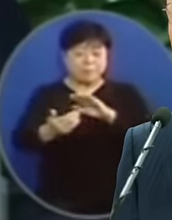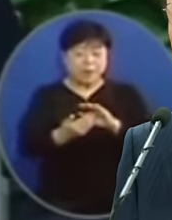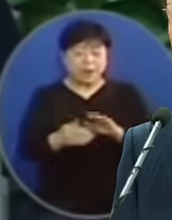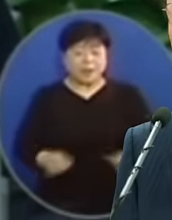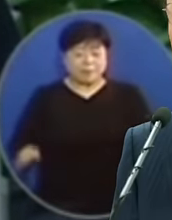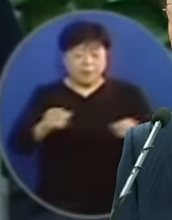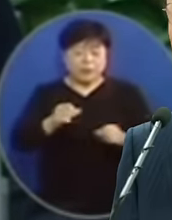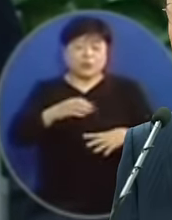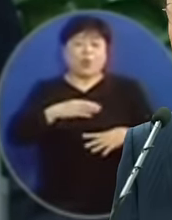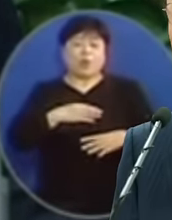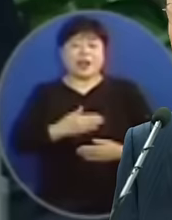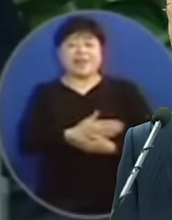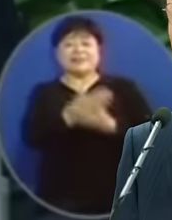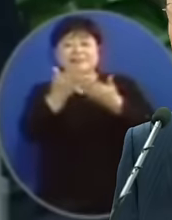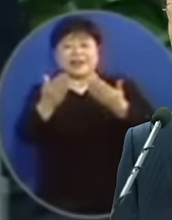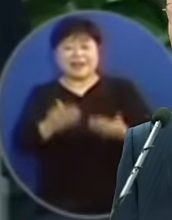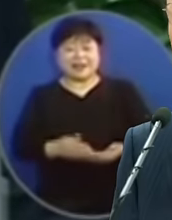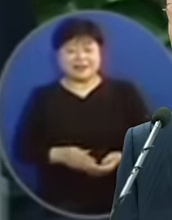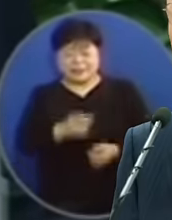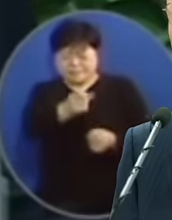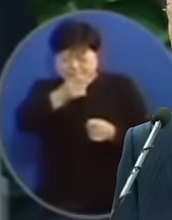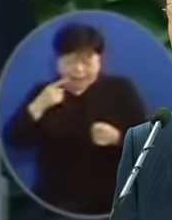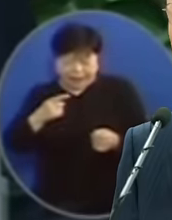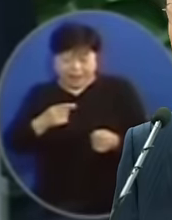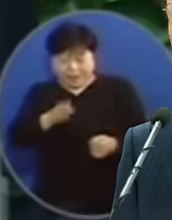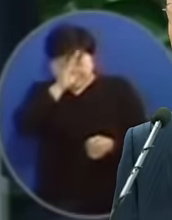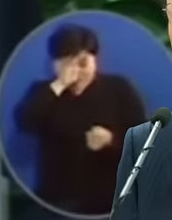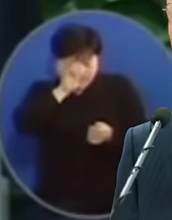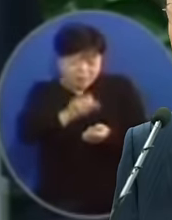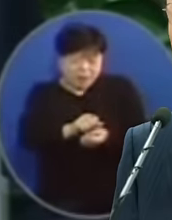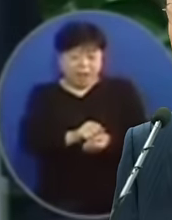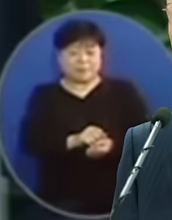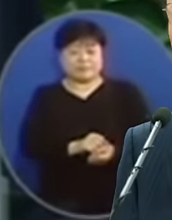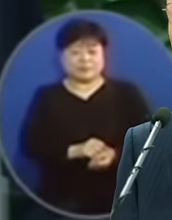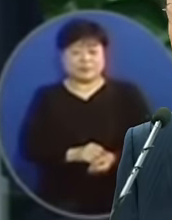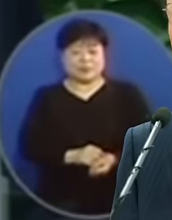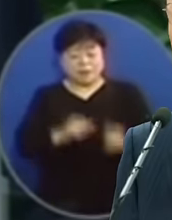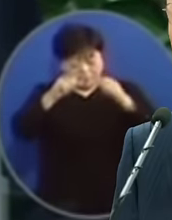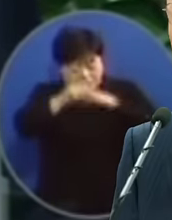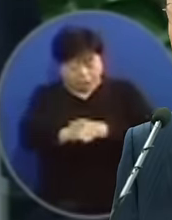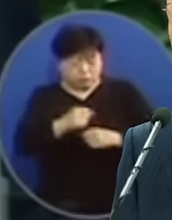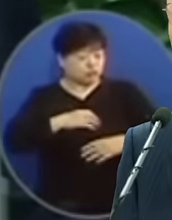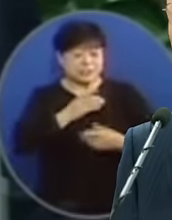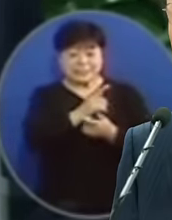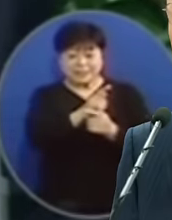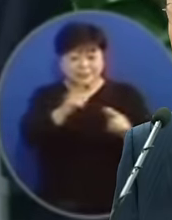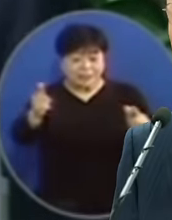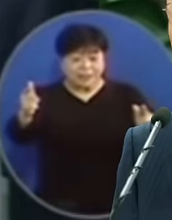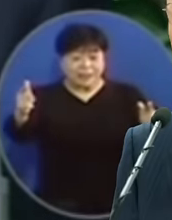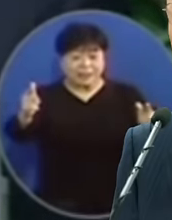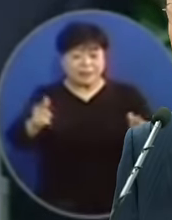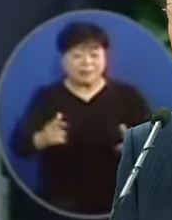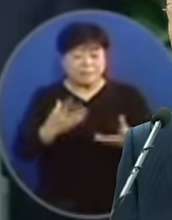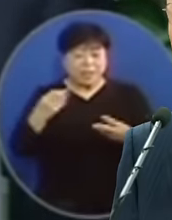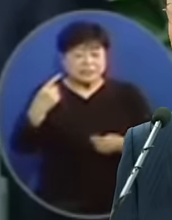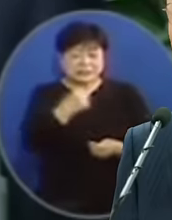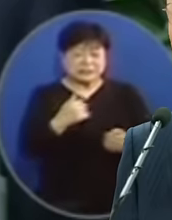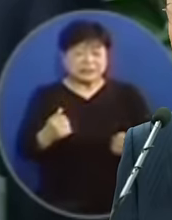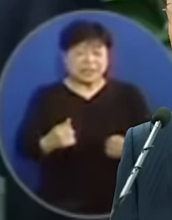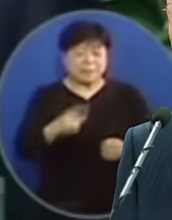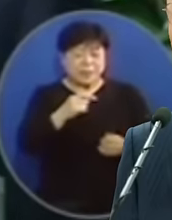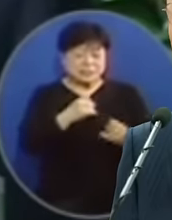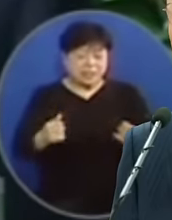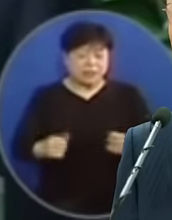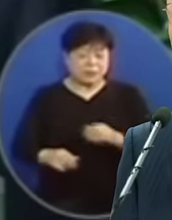밤의 놀램과 낮에 흐르는 살과 흑암 중에 행하는 연병과 백주의 황폐가 하는 파멸을 두려워하지 아니하리로다. 천일이 내 곁에서 만일이